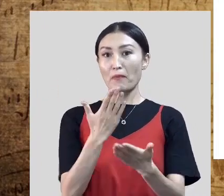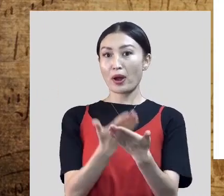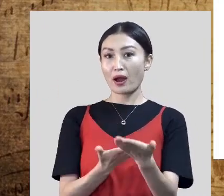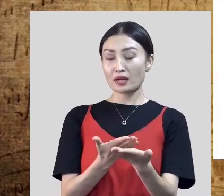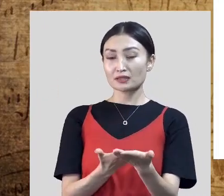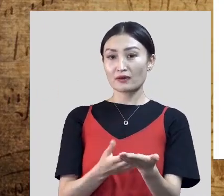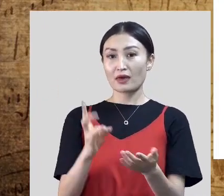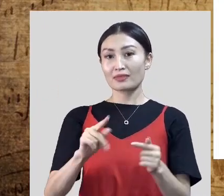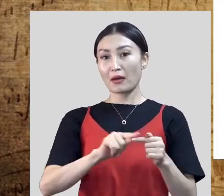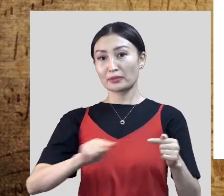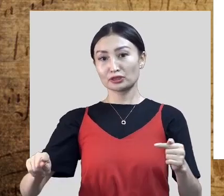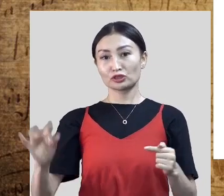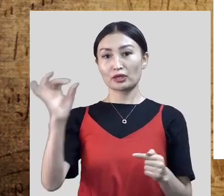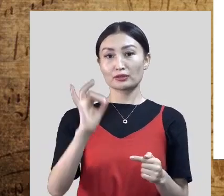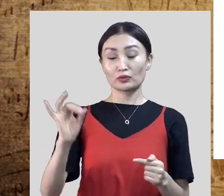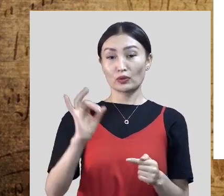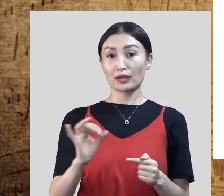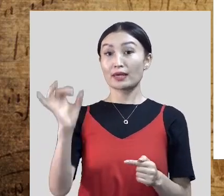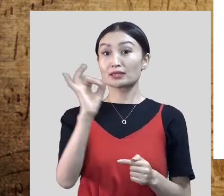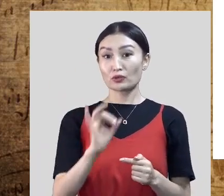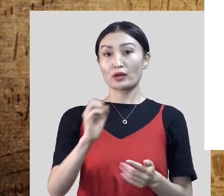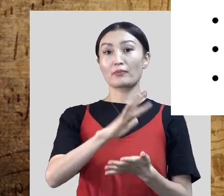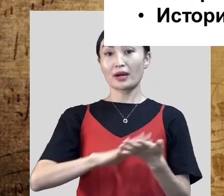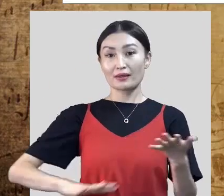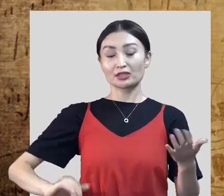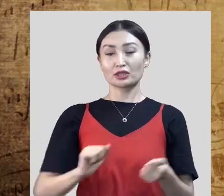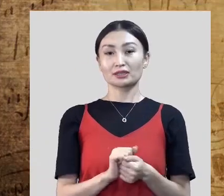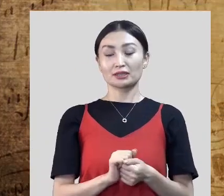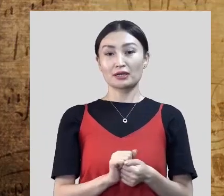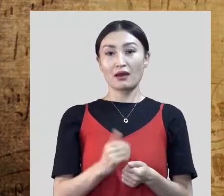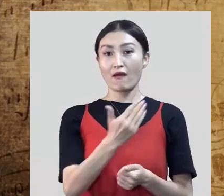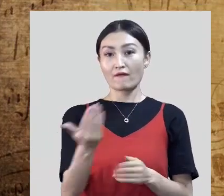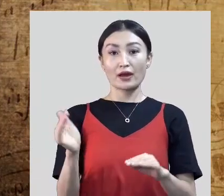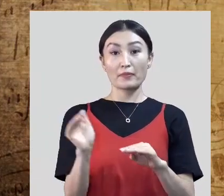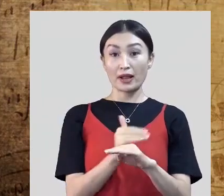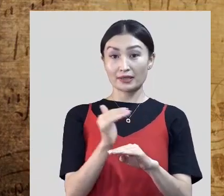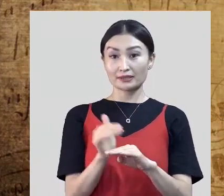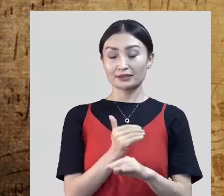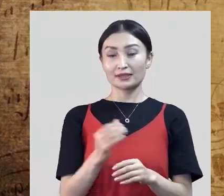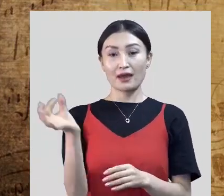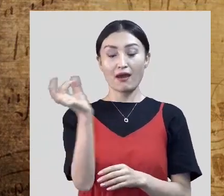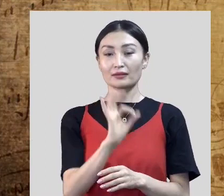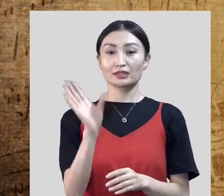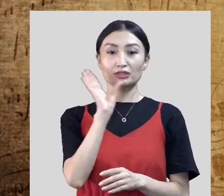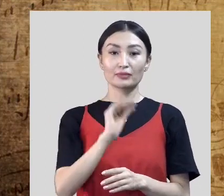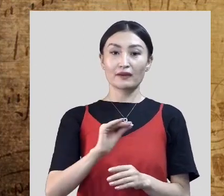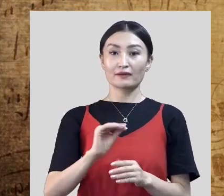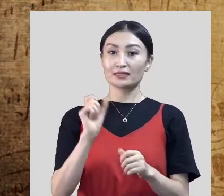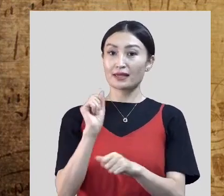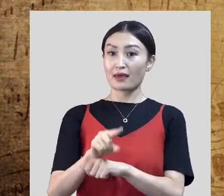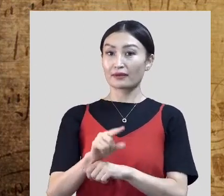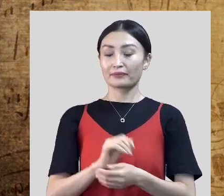показывает на протяжении истории. История продолжается. Вы молодцы. Отлично справили задание.